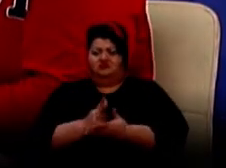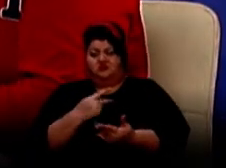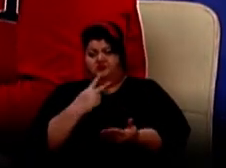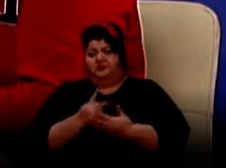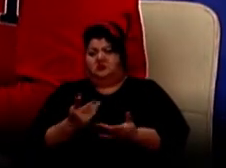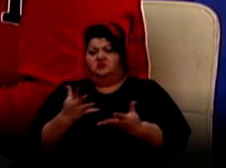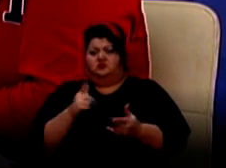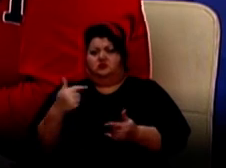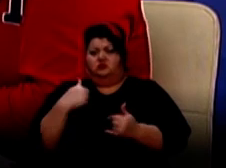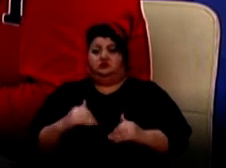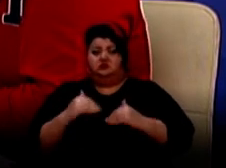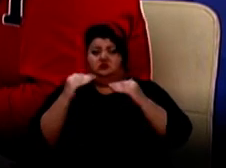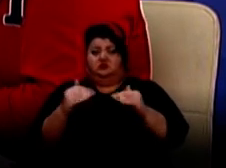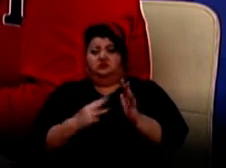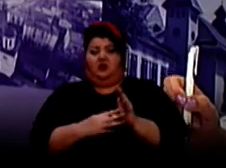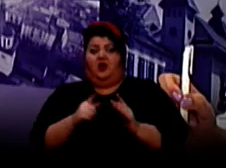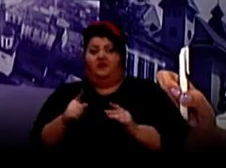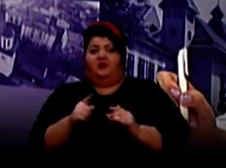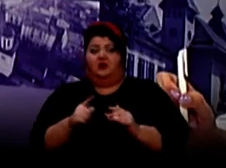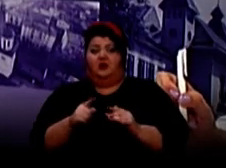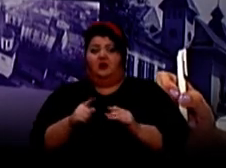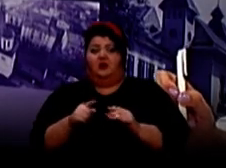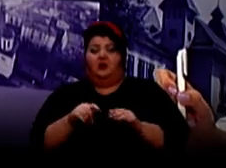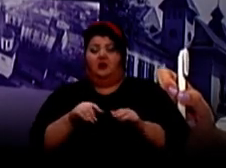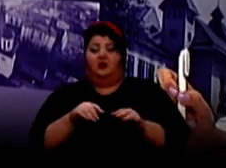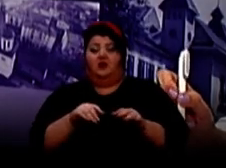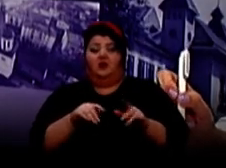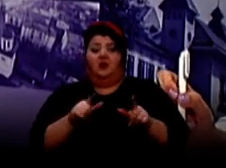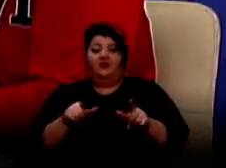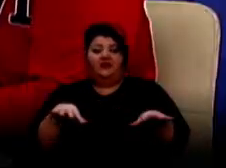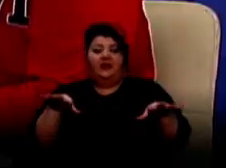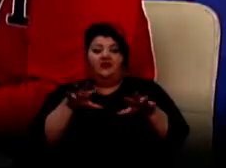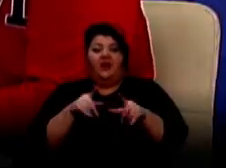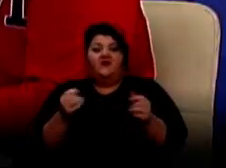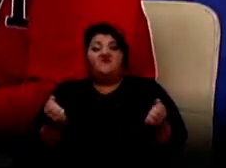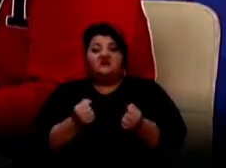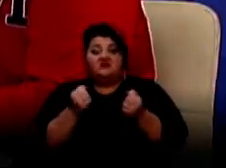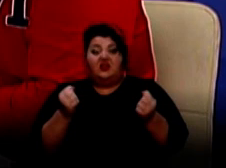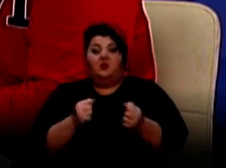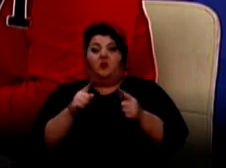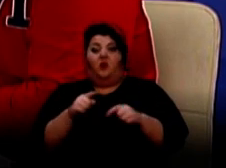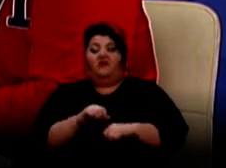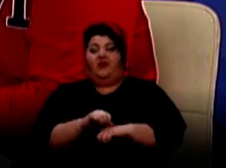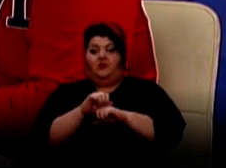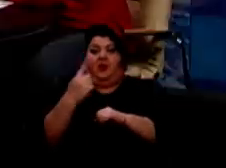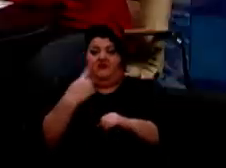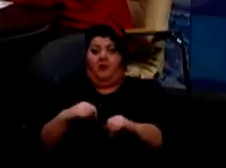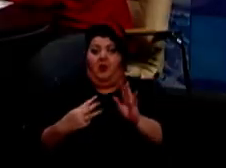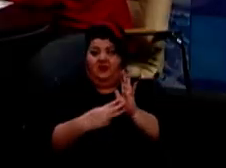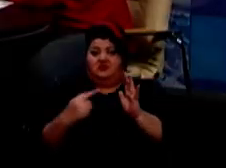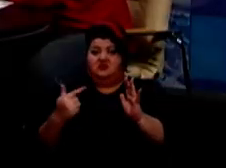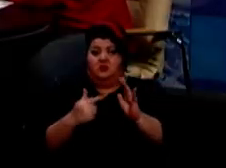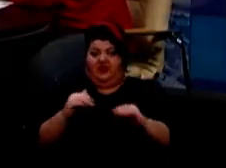Ви маніпулюєте 2 гривнями за то, як я маніпулюю? Ви взимку вийшли і вимагали 8 гривень. Було